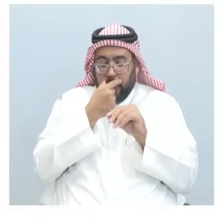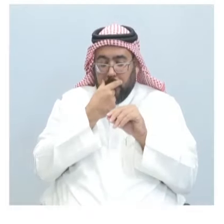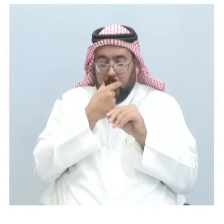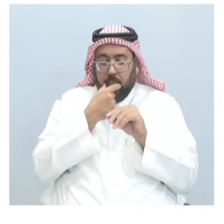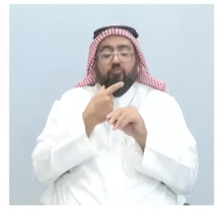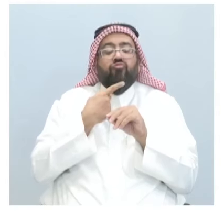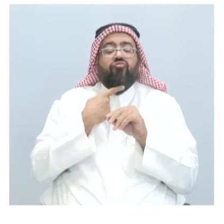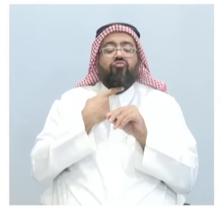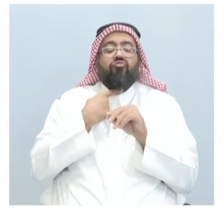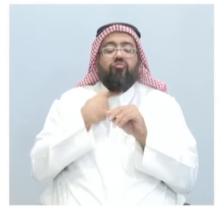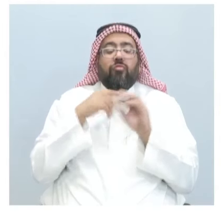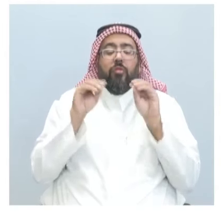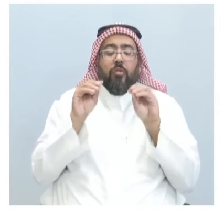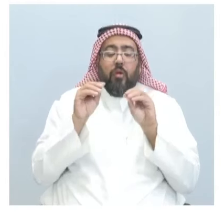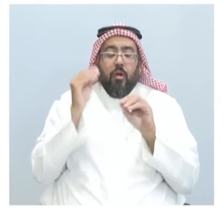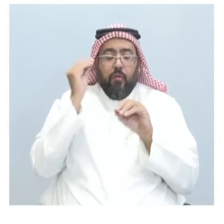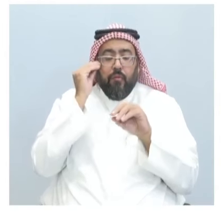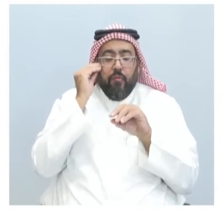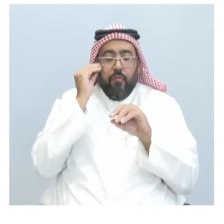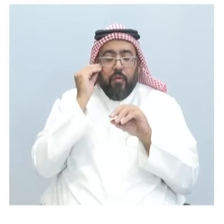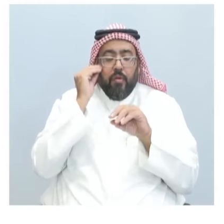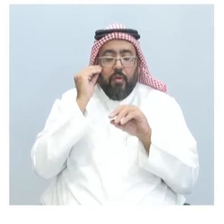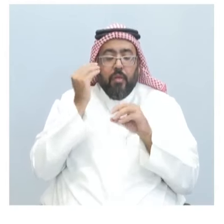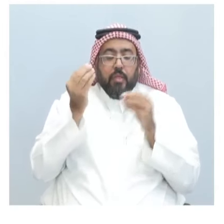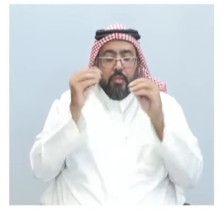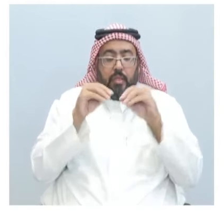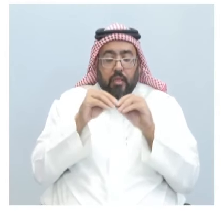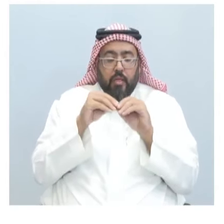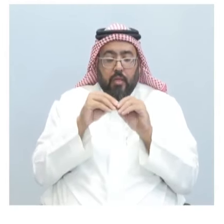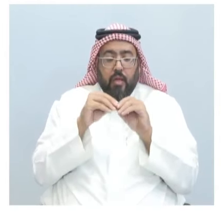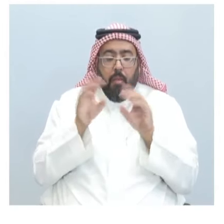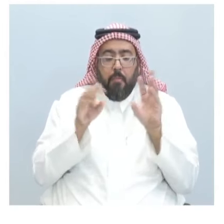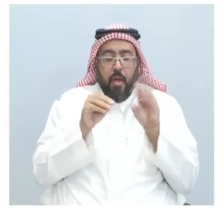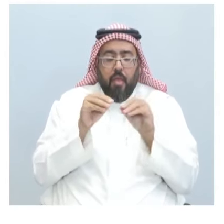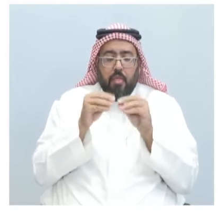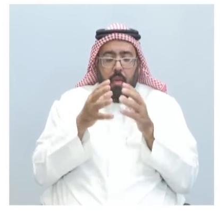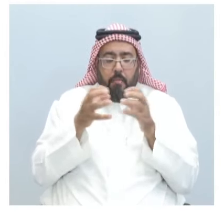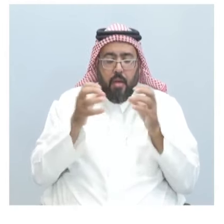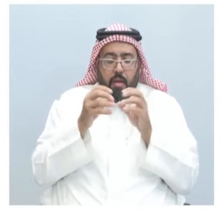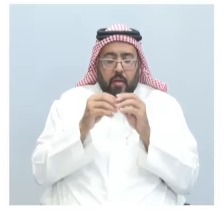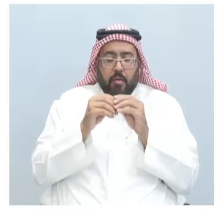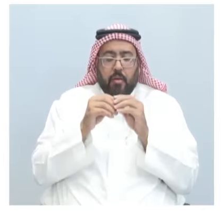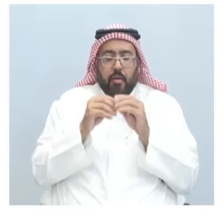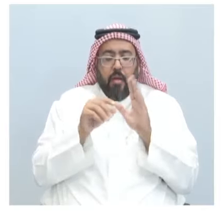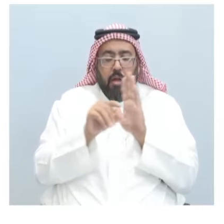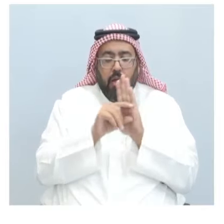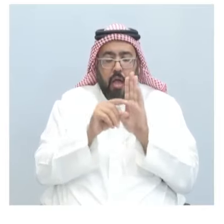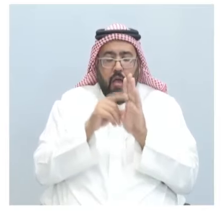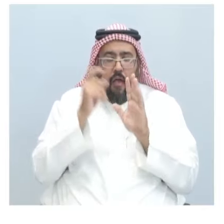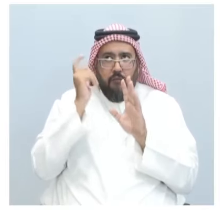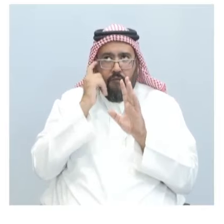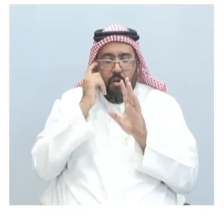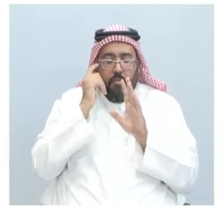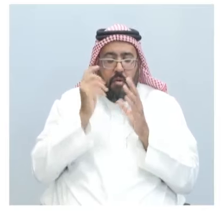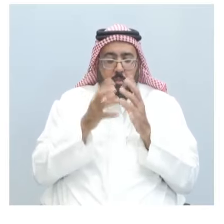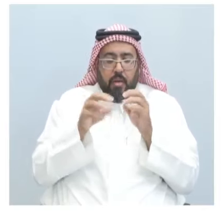نريد ان نتعرف ايضا على بعض المعاني الوارده في الايات ونفهم معناها